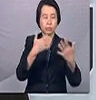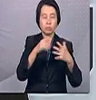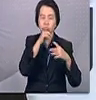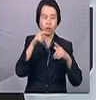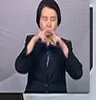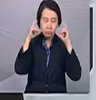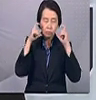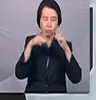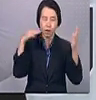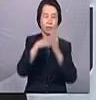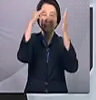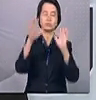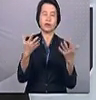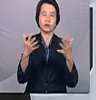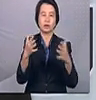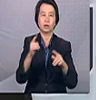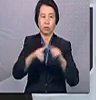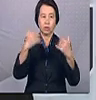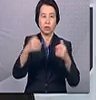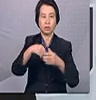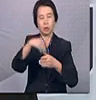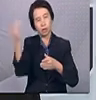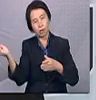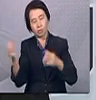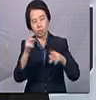particularly when you are out in the public.